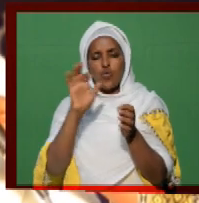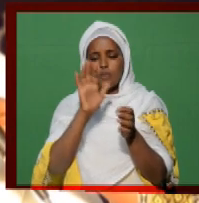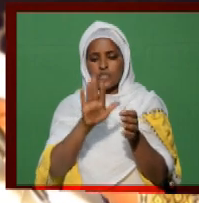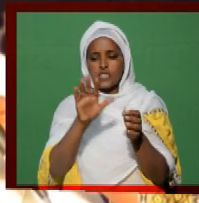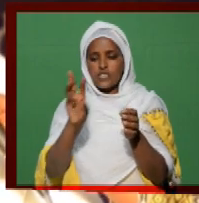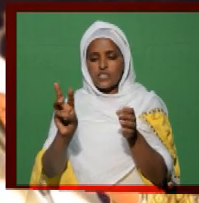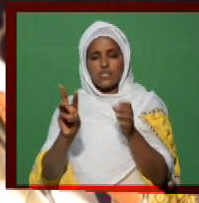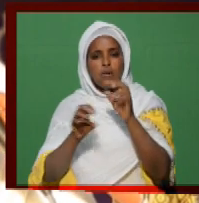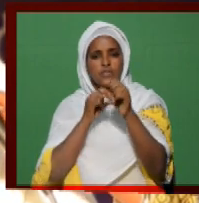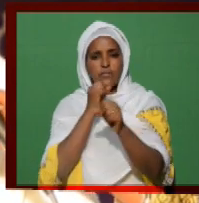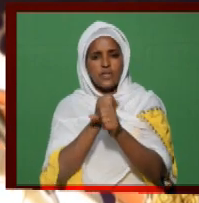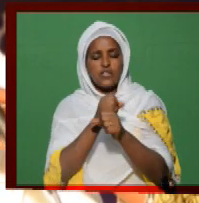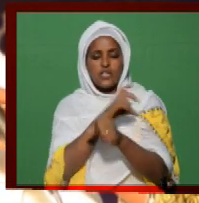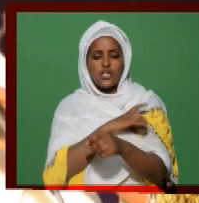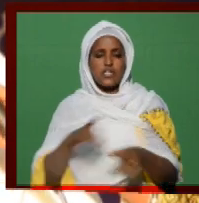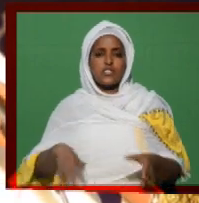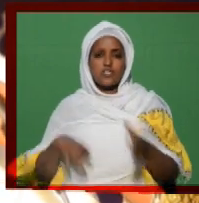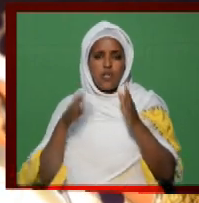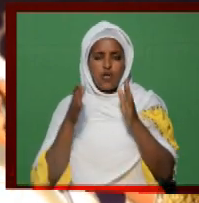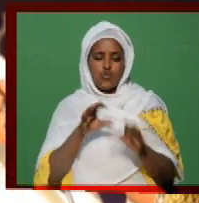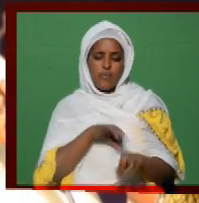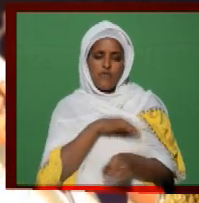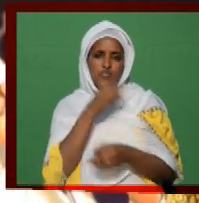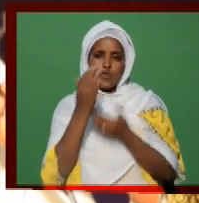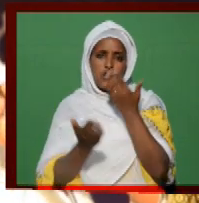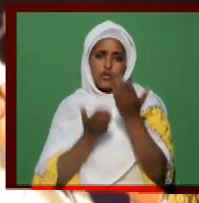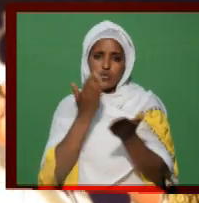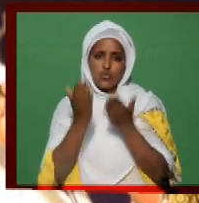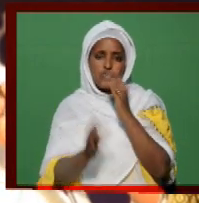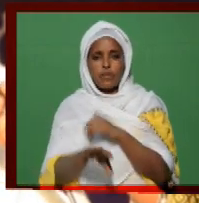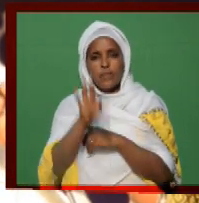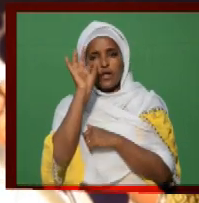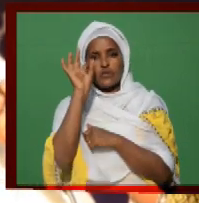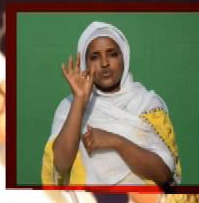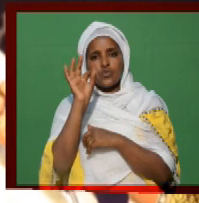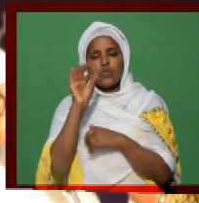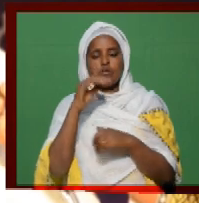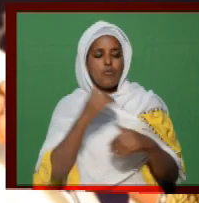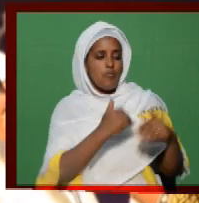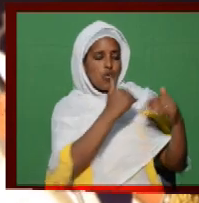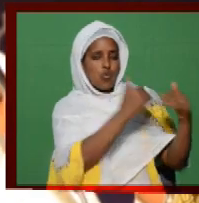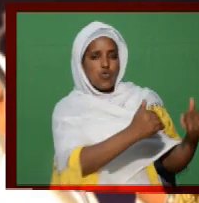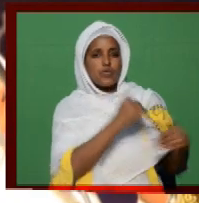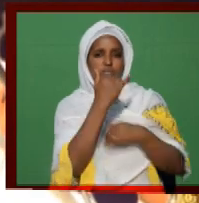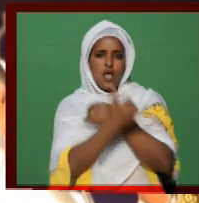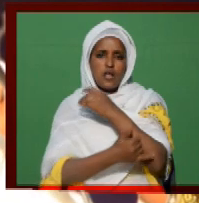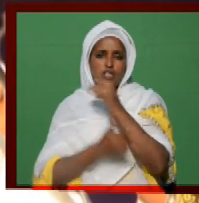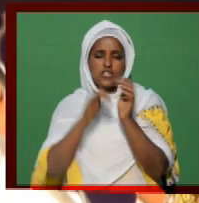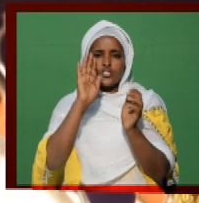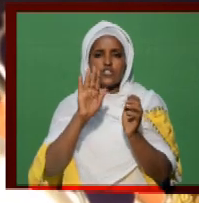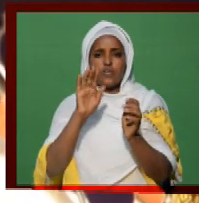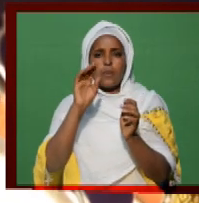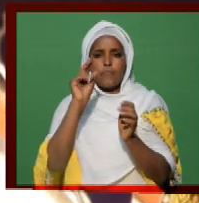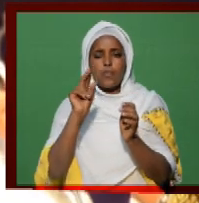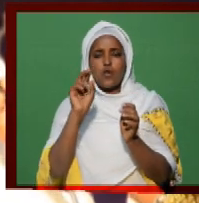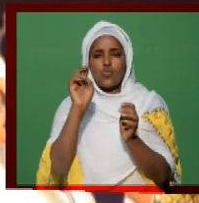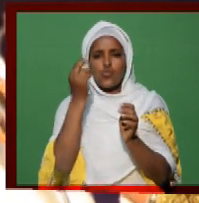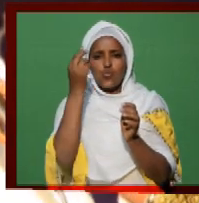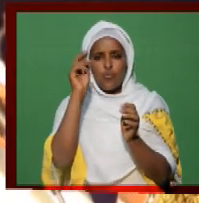1956 ዓመተ ምህረት ድረስ ምእመናኑ መንፈሳዊ አገልግሎት የሚያገኙት በጎረቤት ሀገሮች